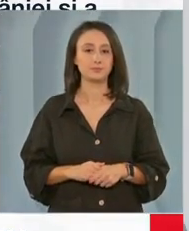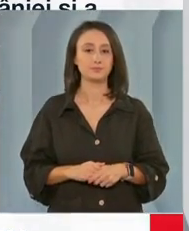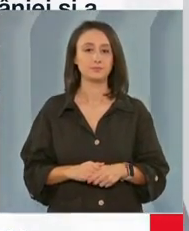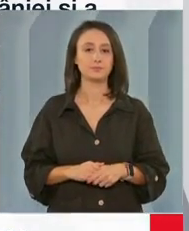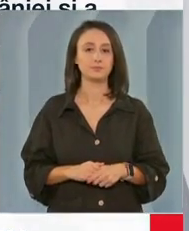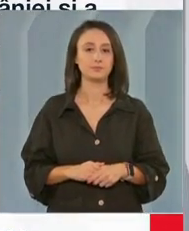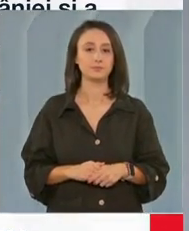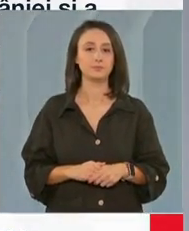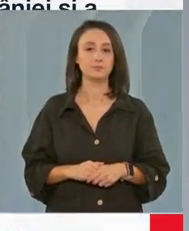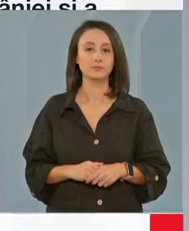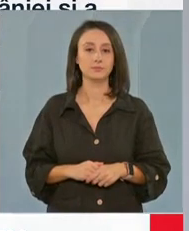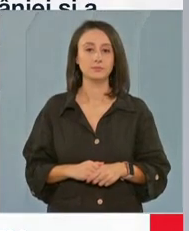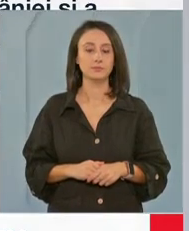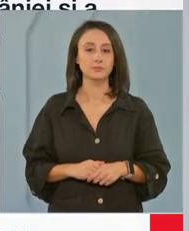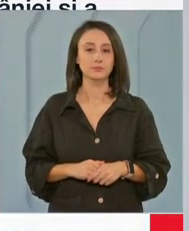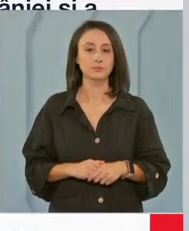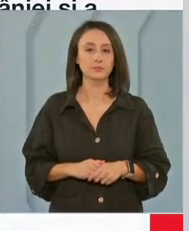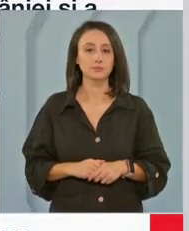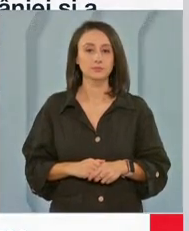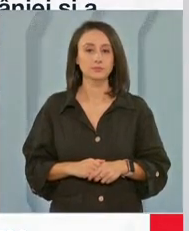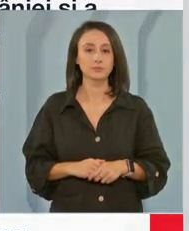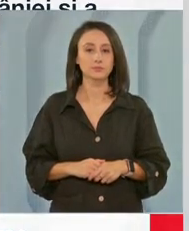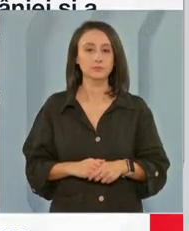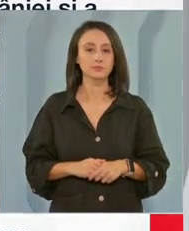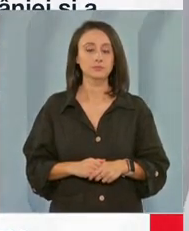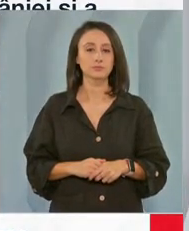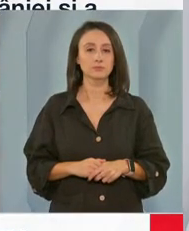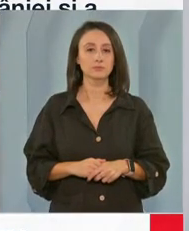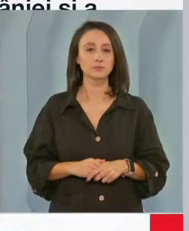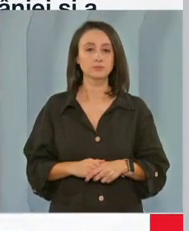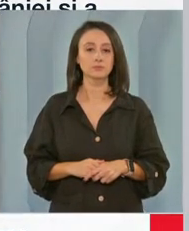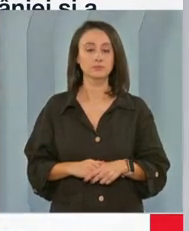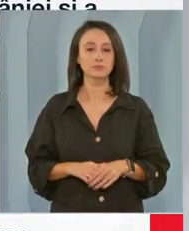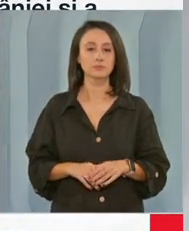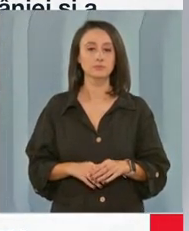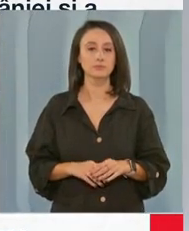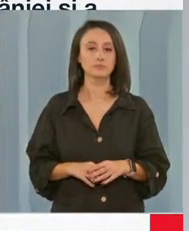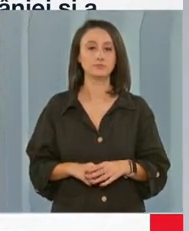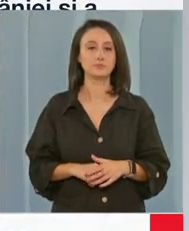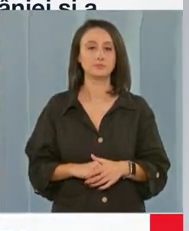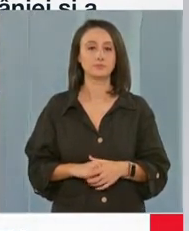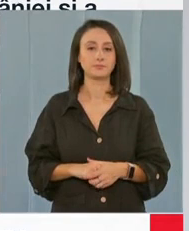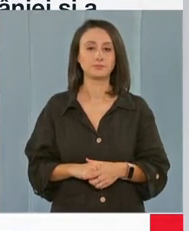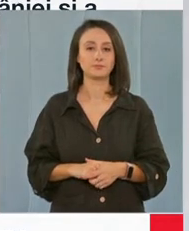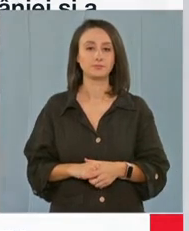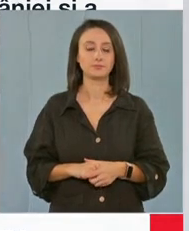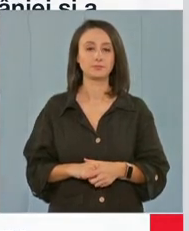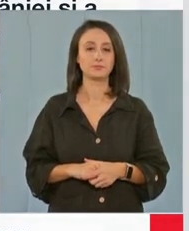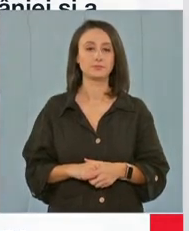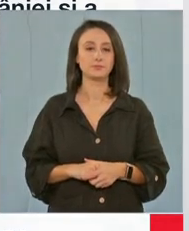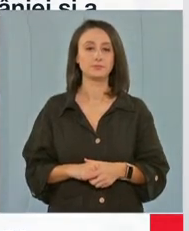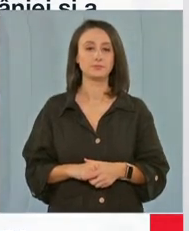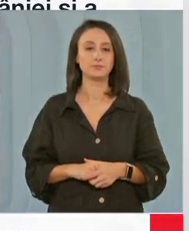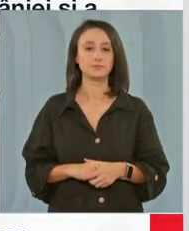ar trebui să voteze pentru aderarea României și a Bulgariei în spațiul Schengen. Regret profund acest lucru. Partidul meu a votat împotriva acestei